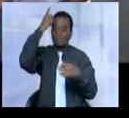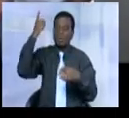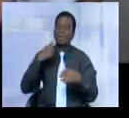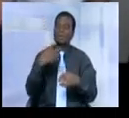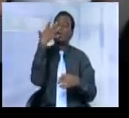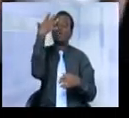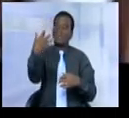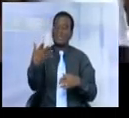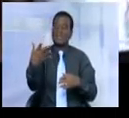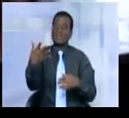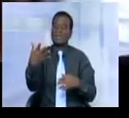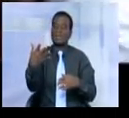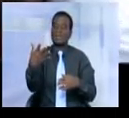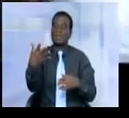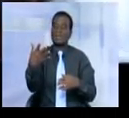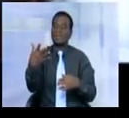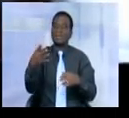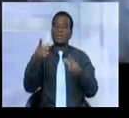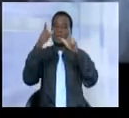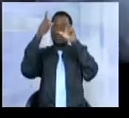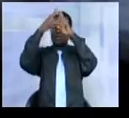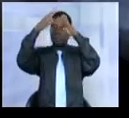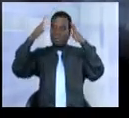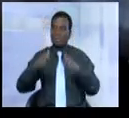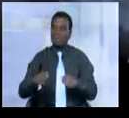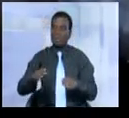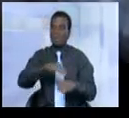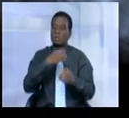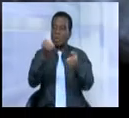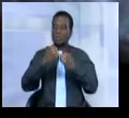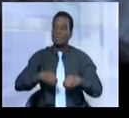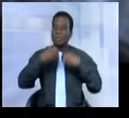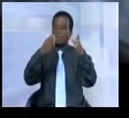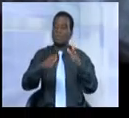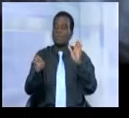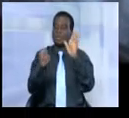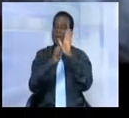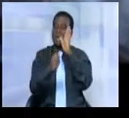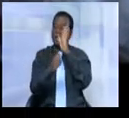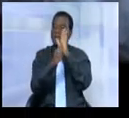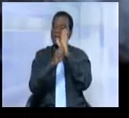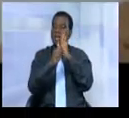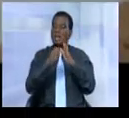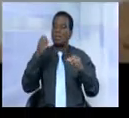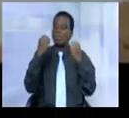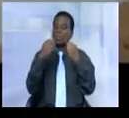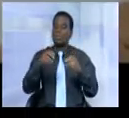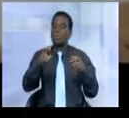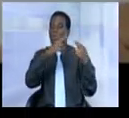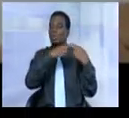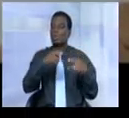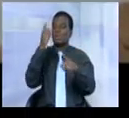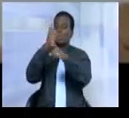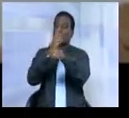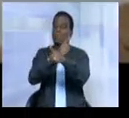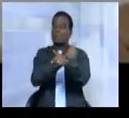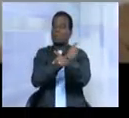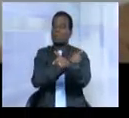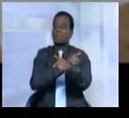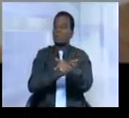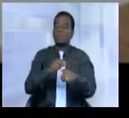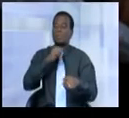5 logements de 5 millions de nos francs l'un. J'ai voulu donner un exemple à beaucoup de cadres pour dire que le développement n'a ni